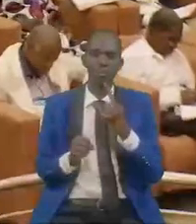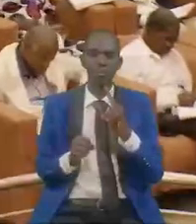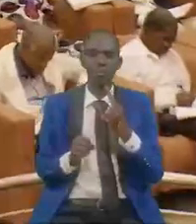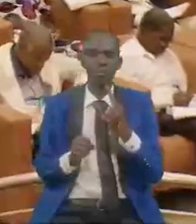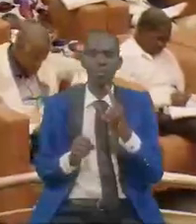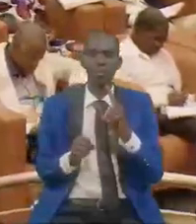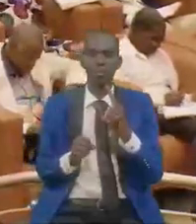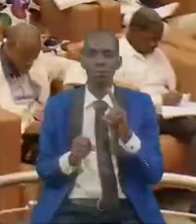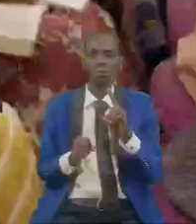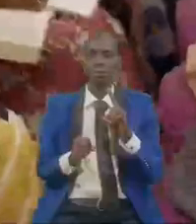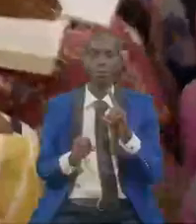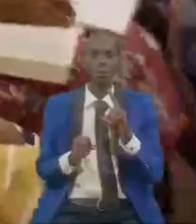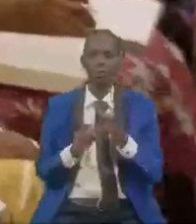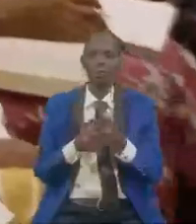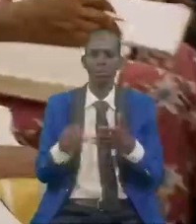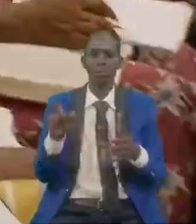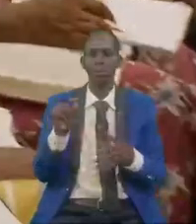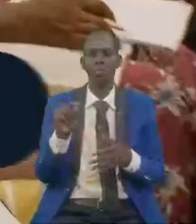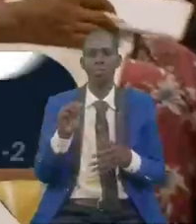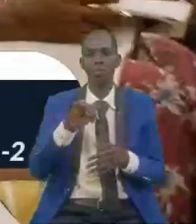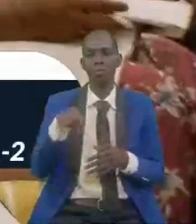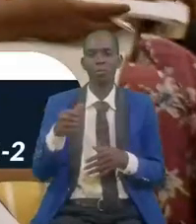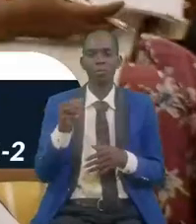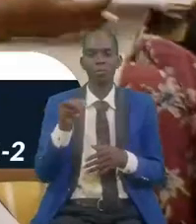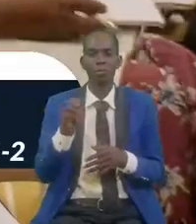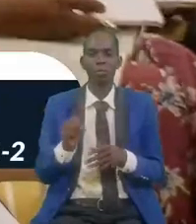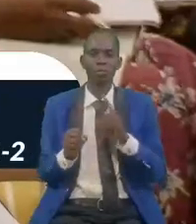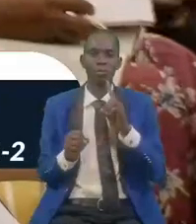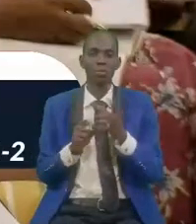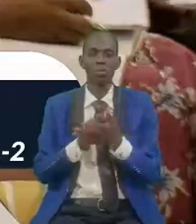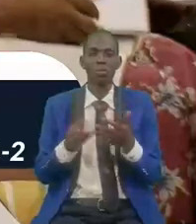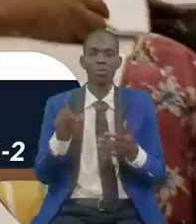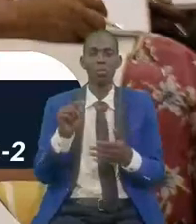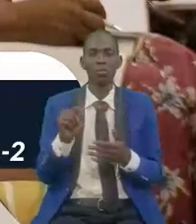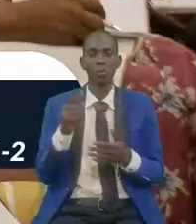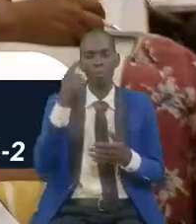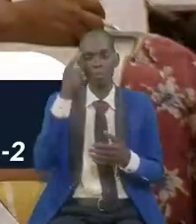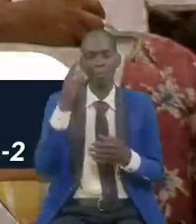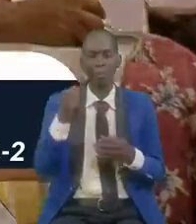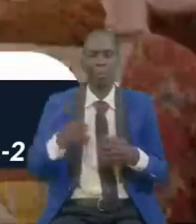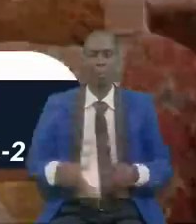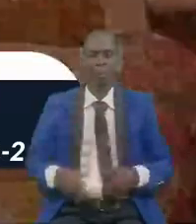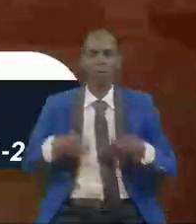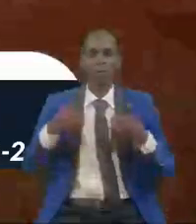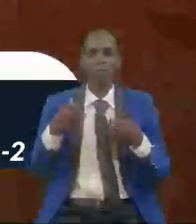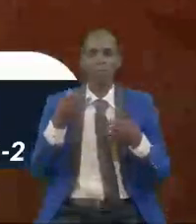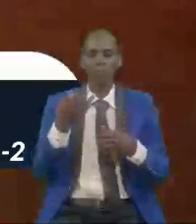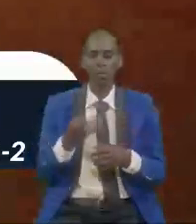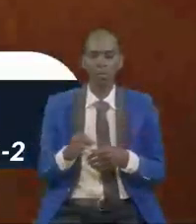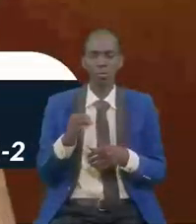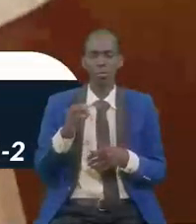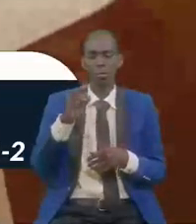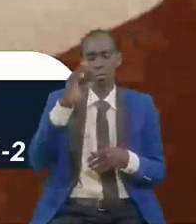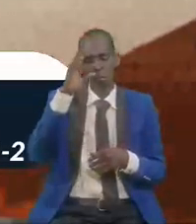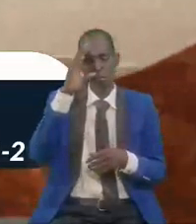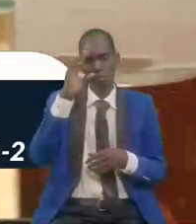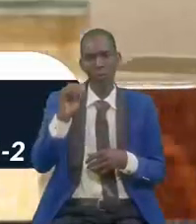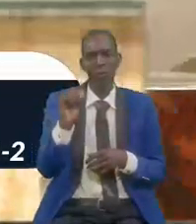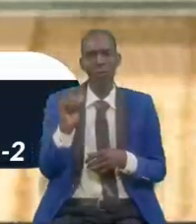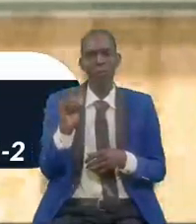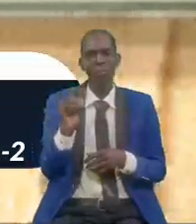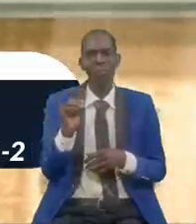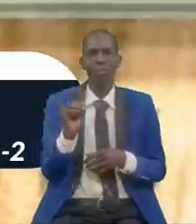moins, Jacques 1, verset 20. Car la colère de l'homme n'accomplit pas